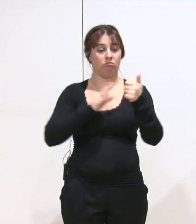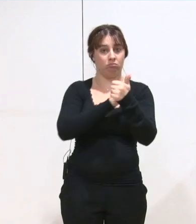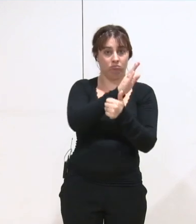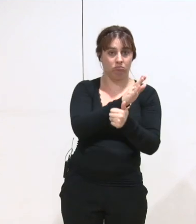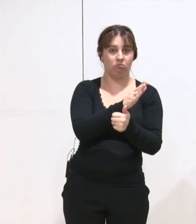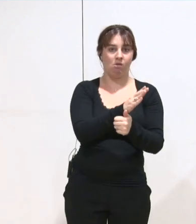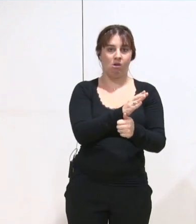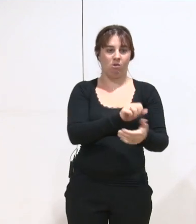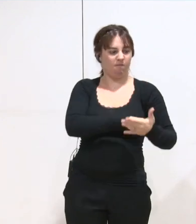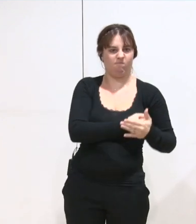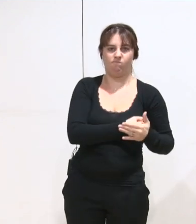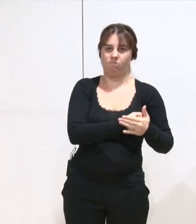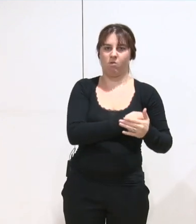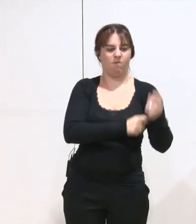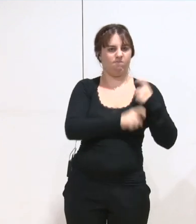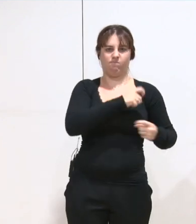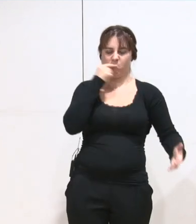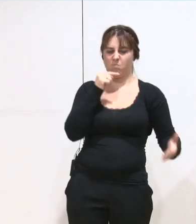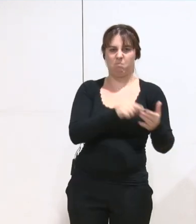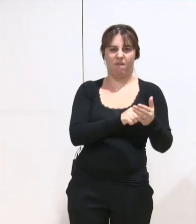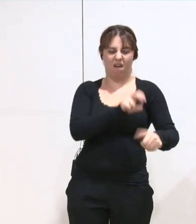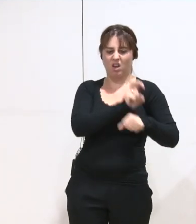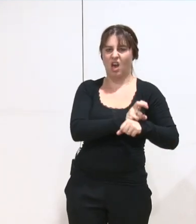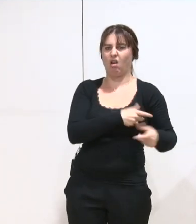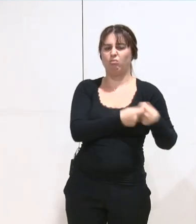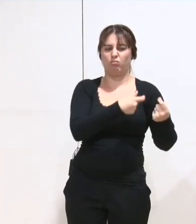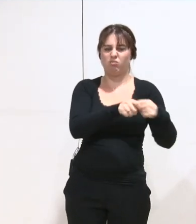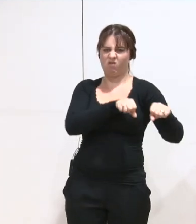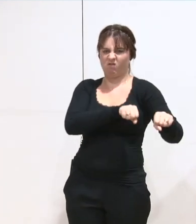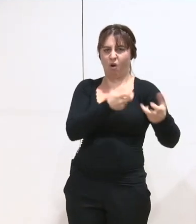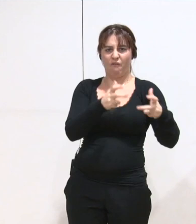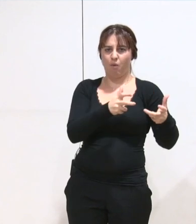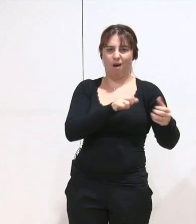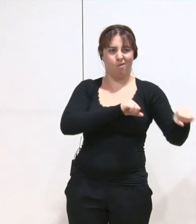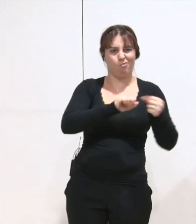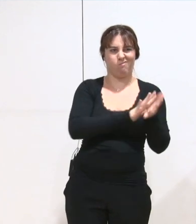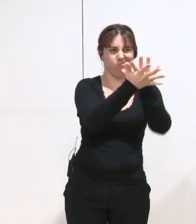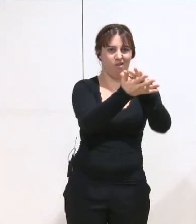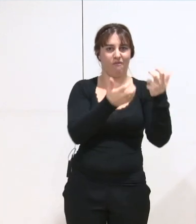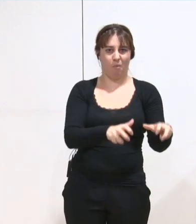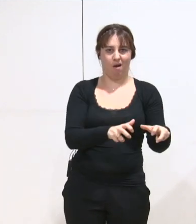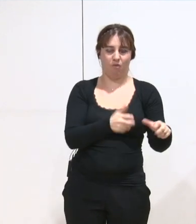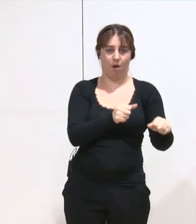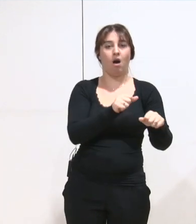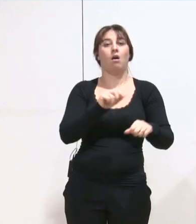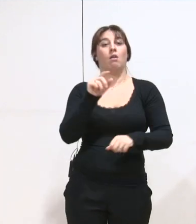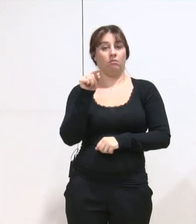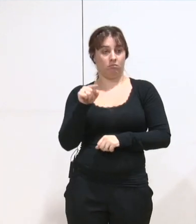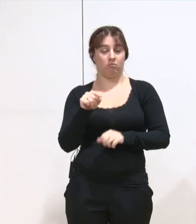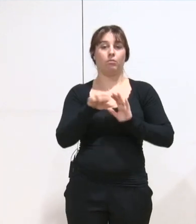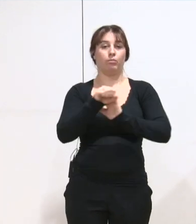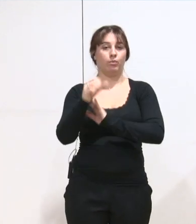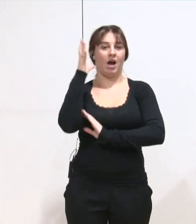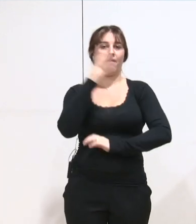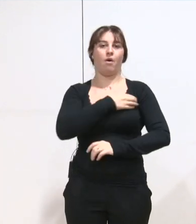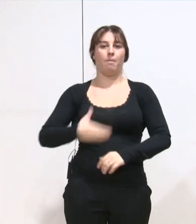changer, préférer conserver les dysfonctionnements actuels plutôt que le mouvement. Ce fut le choix des opposants de Dubedou